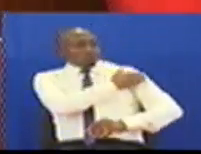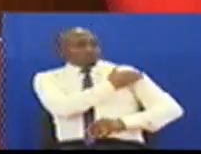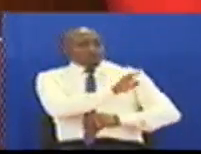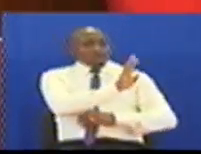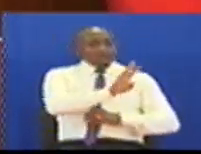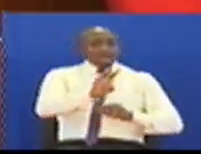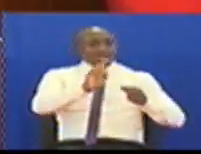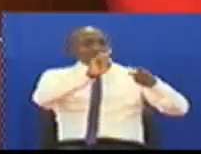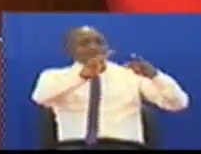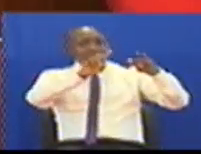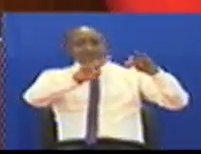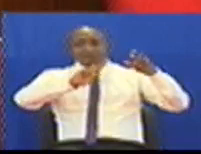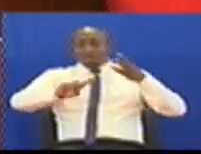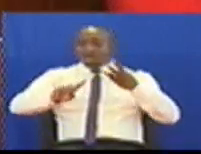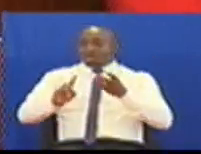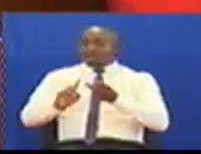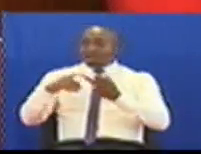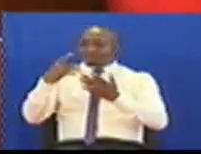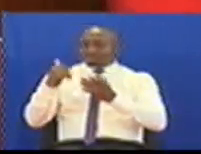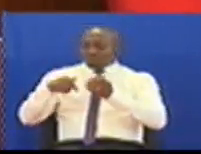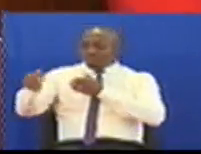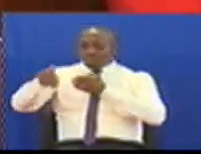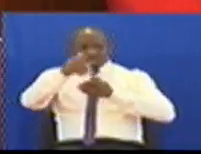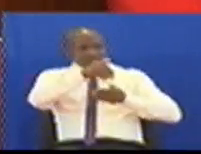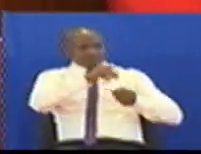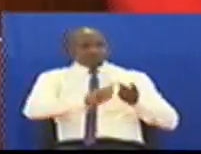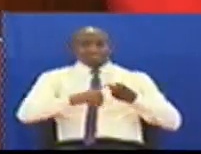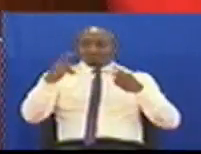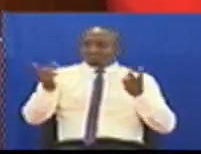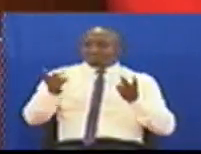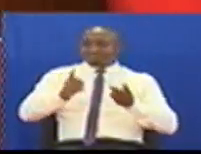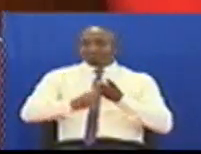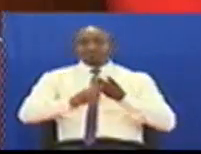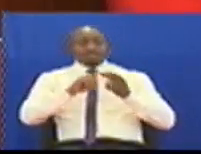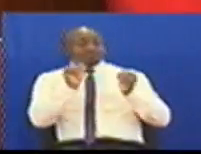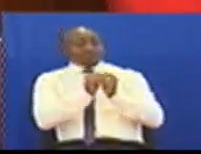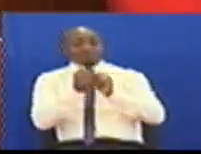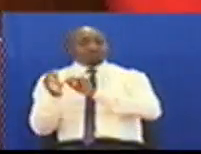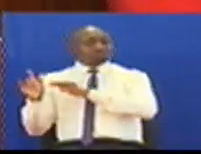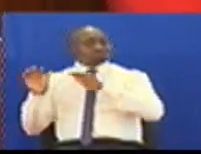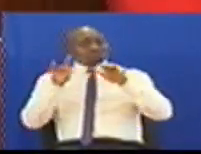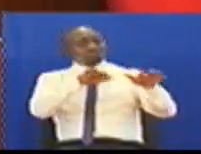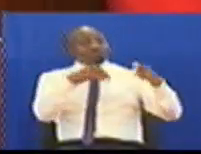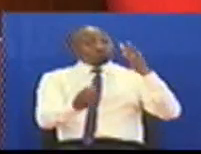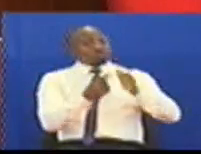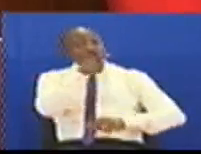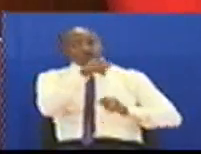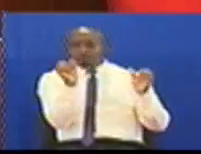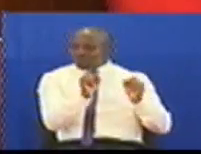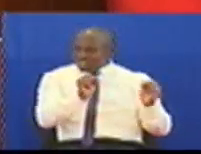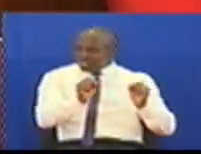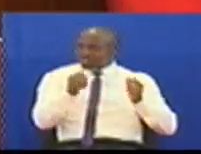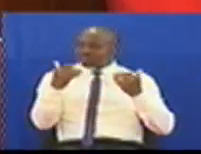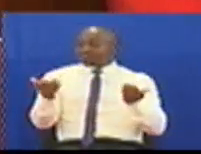wilaya ya Rufiji pamoja na wilaya zilizopo karibu. Pamoja na athari za mafuriko ambayo Rufiji imepata, Mheshimiwa Naibu Spika,